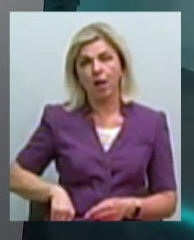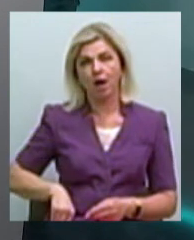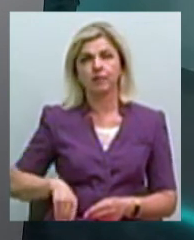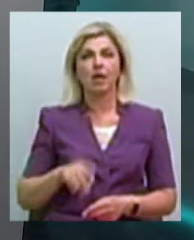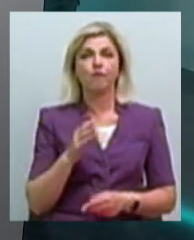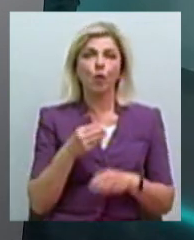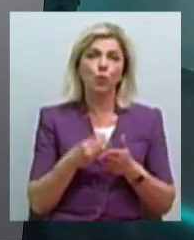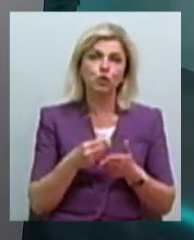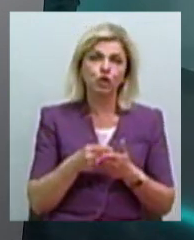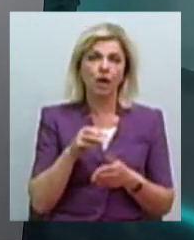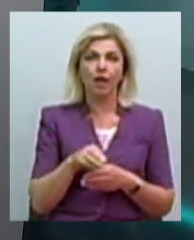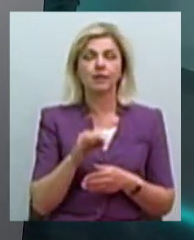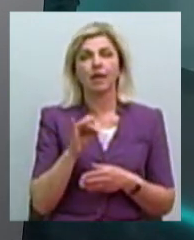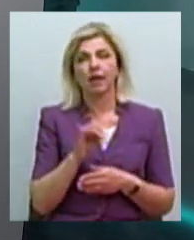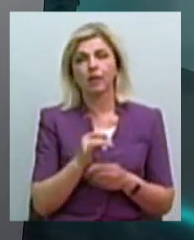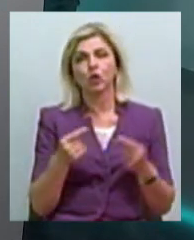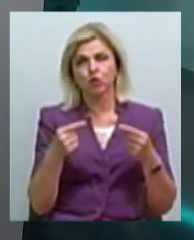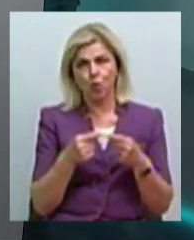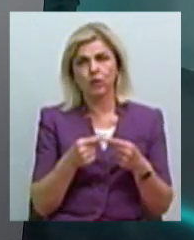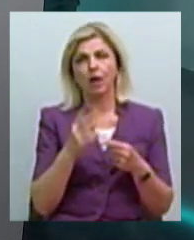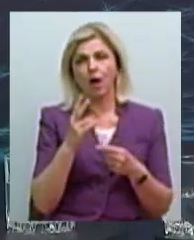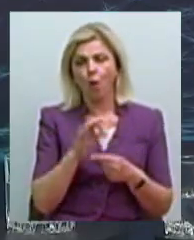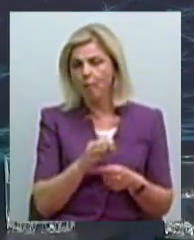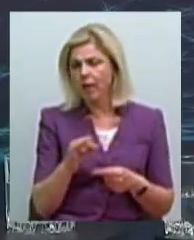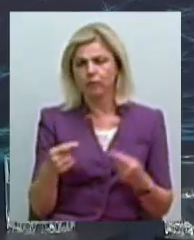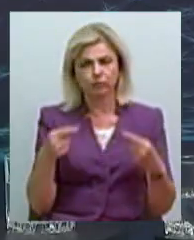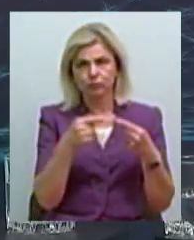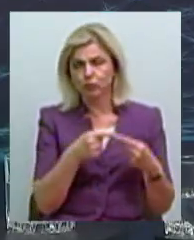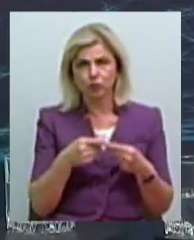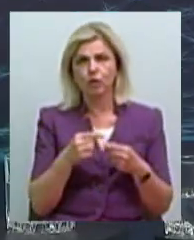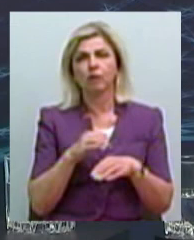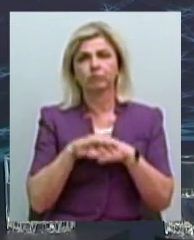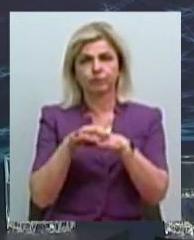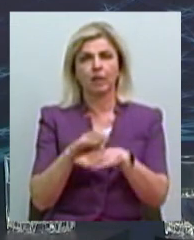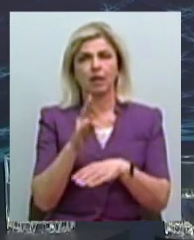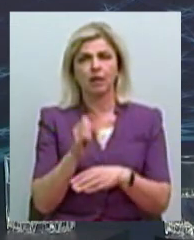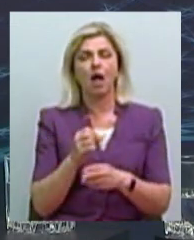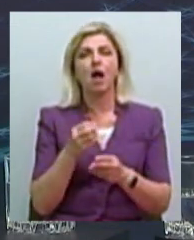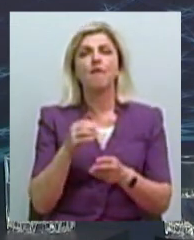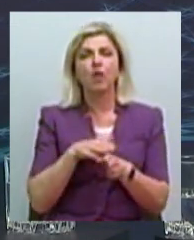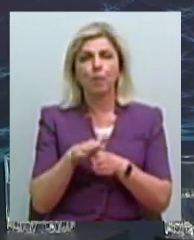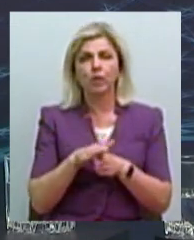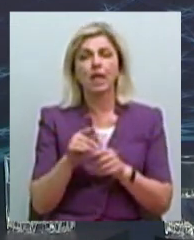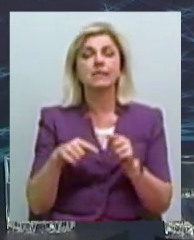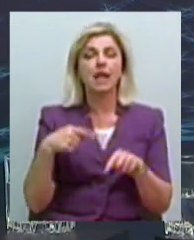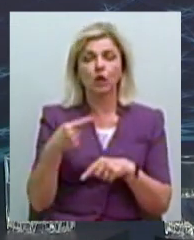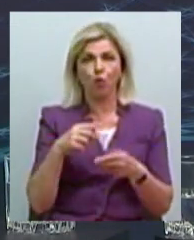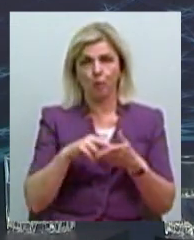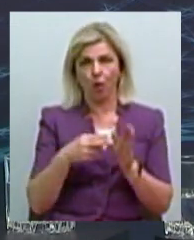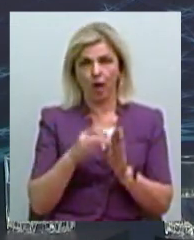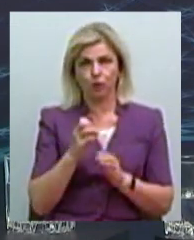в бюджеты, на распилы, это четко. Копеечка в копеечку пойдет на реализацию следующих проектов. То есть чем